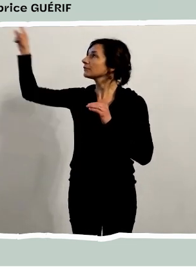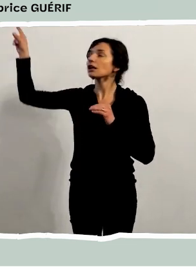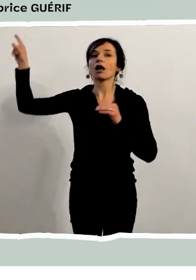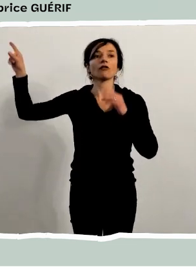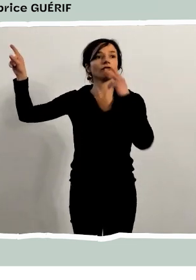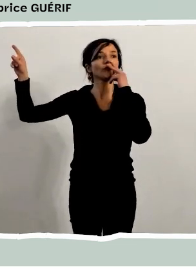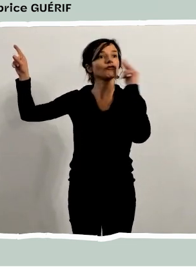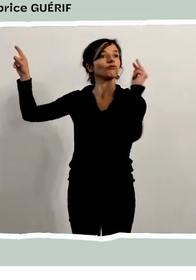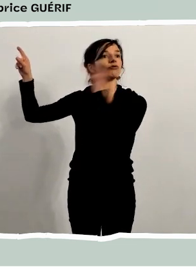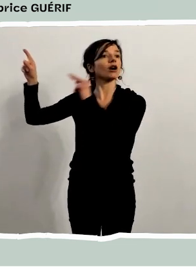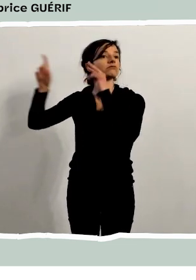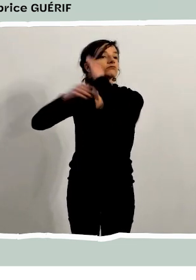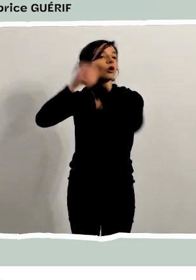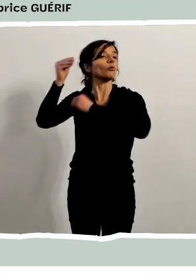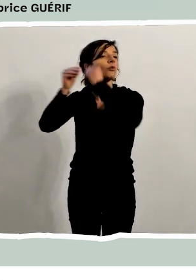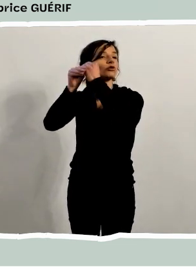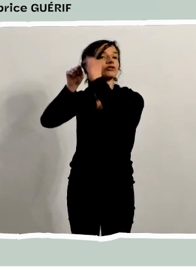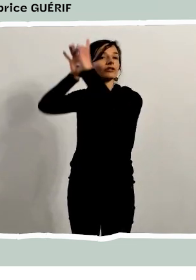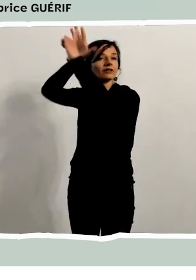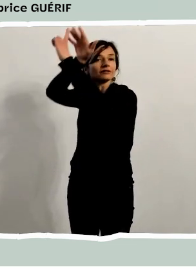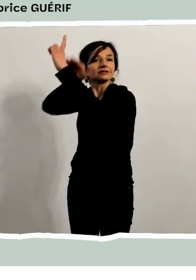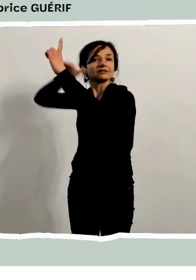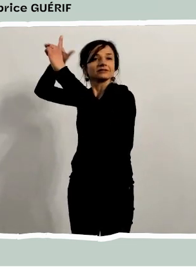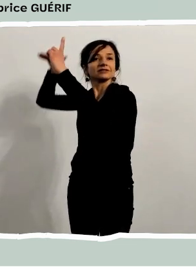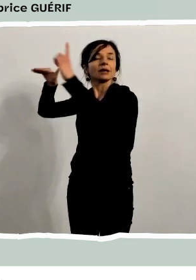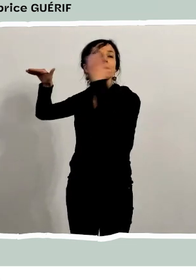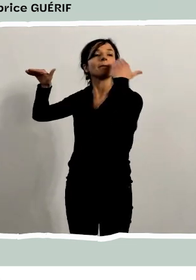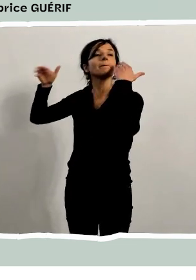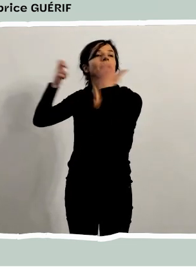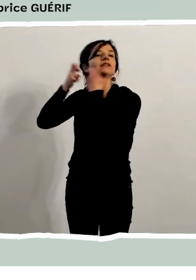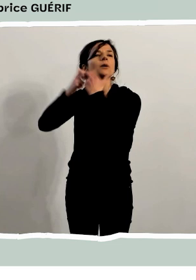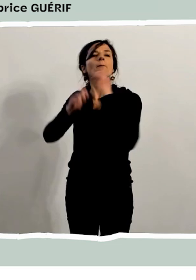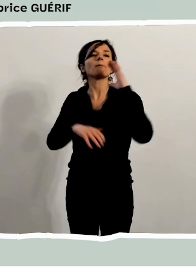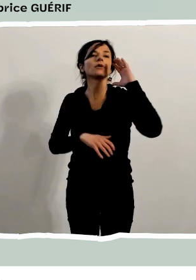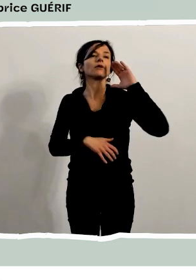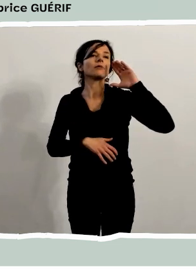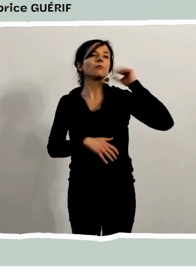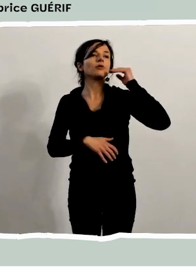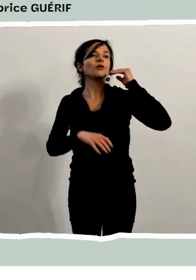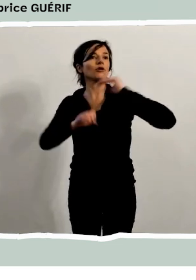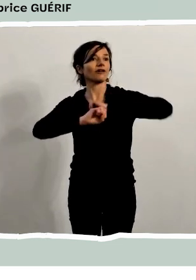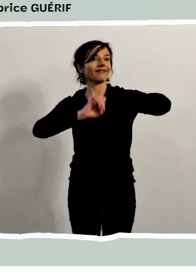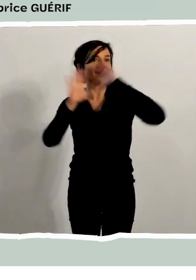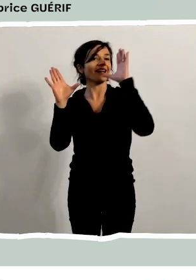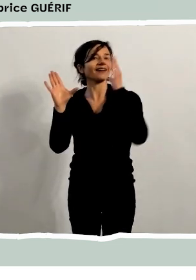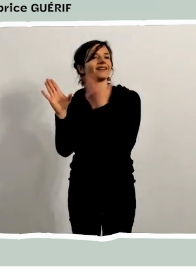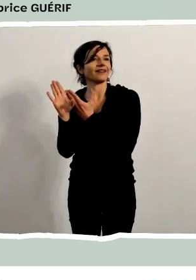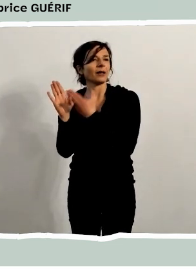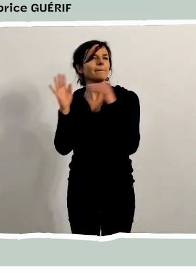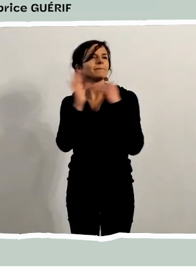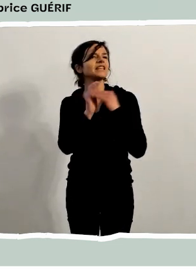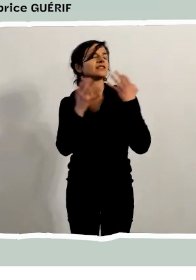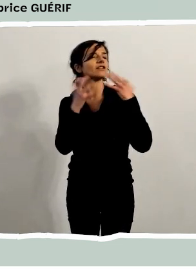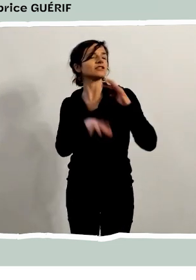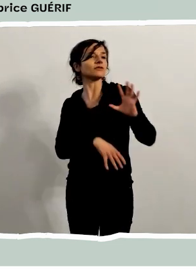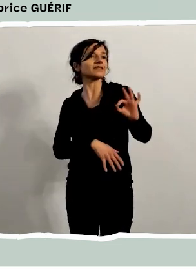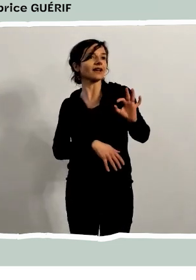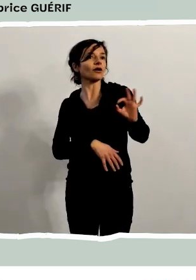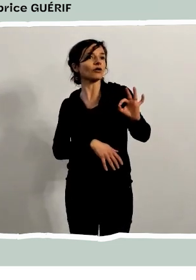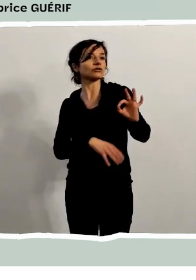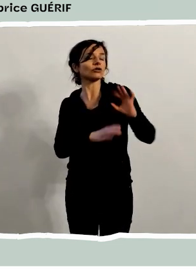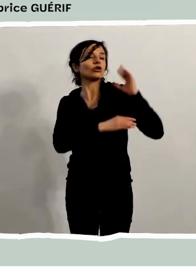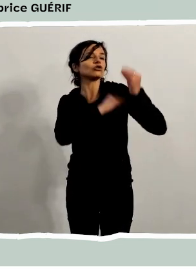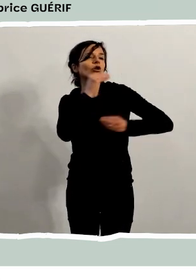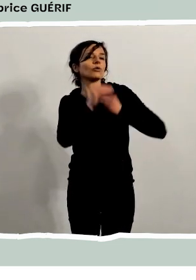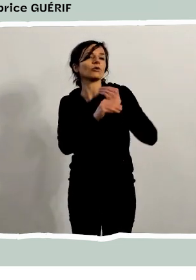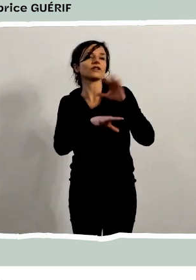différentes régions du monde, mais si vous regardez la courbe bleu ciel, vous voyez que là, en 1950, on était à l'échelle mondiale un